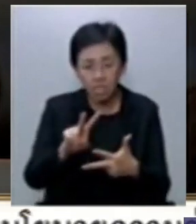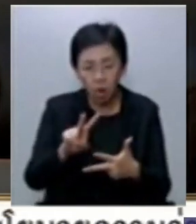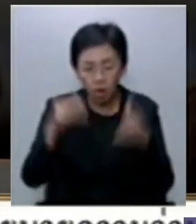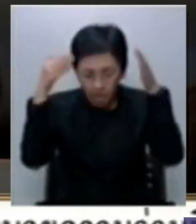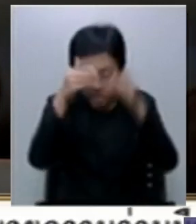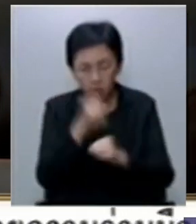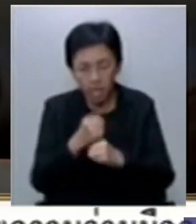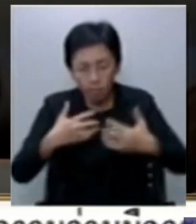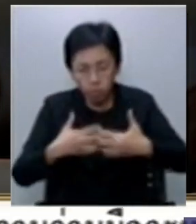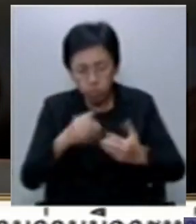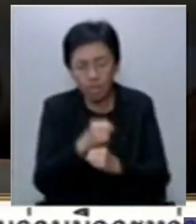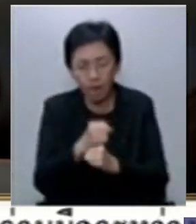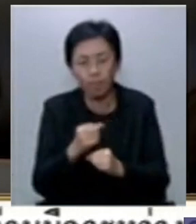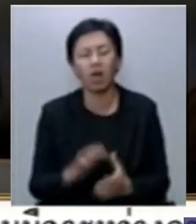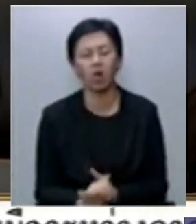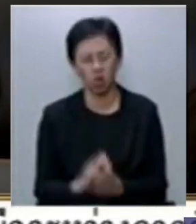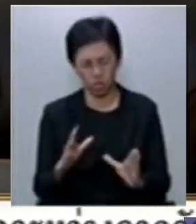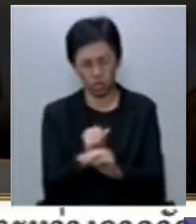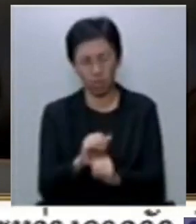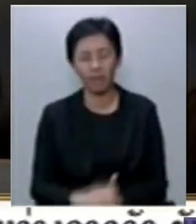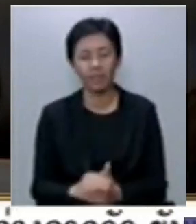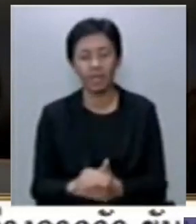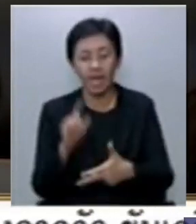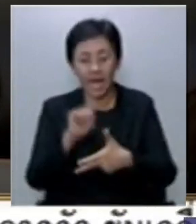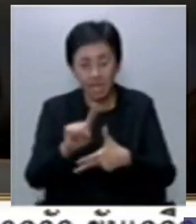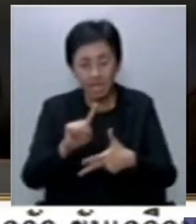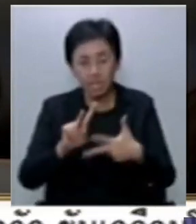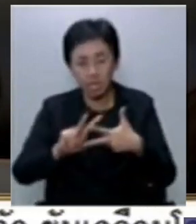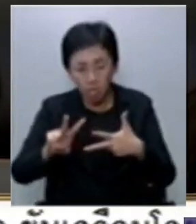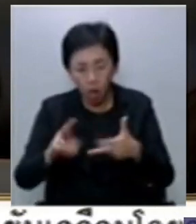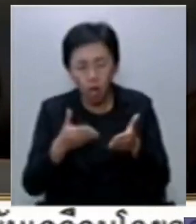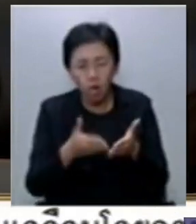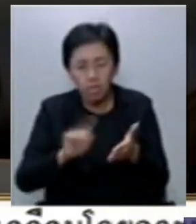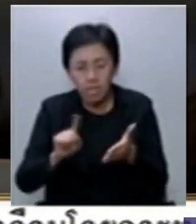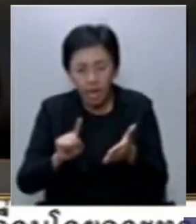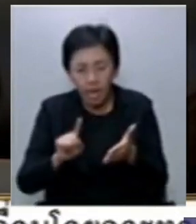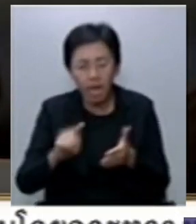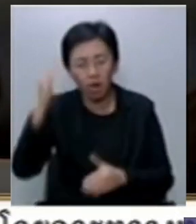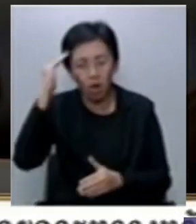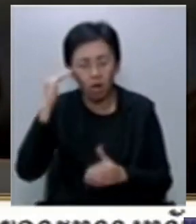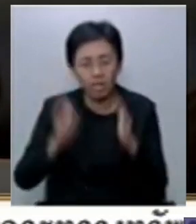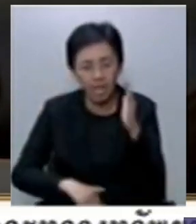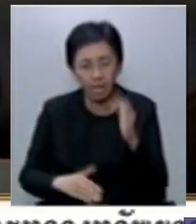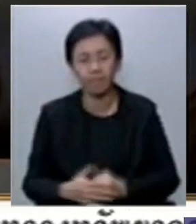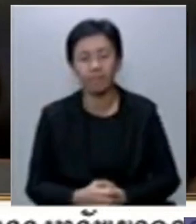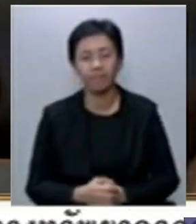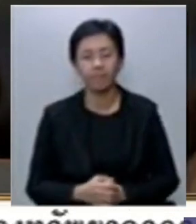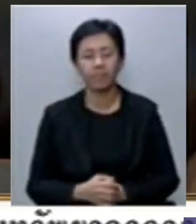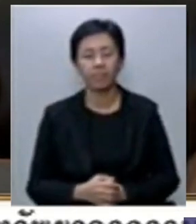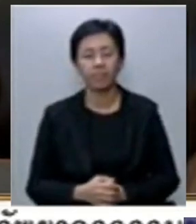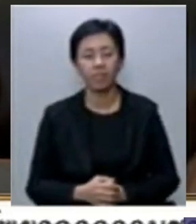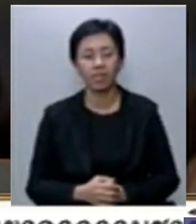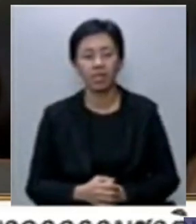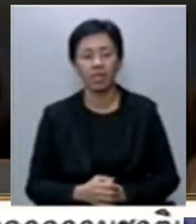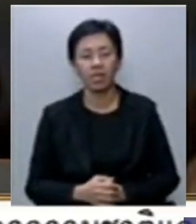ซีย สรุปได้ครับ ครับลำที่1และลำที่2เนี่ยประกอบในประเทศเกาหลีใต้ครับขออภัยครับ มีผู้อภิปรายเรื่องเรือด